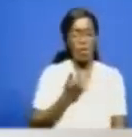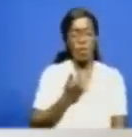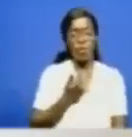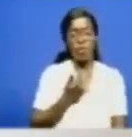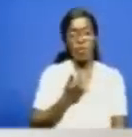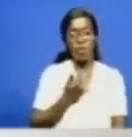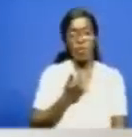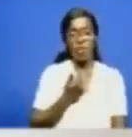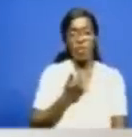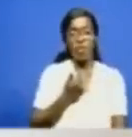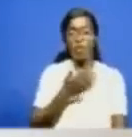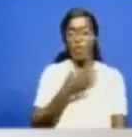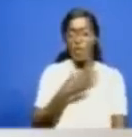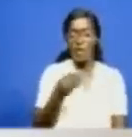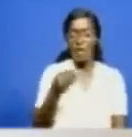na kutoa